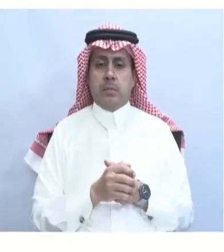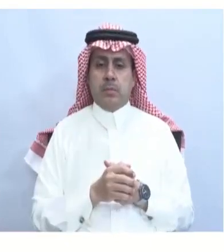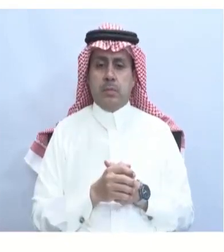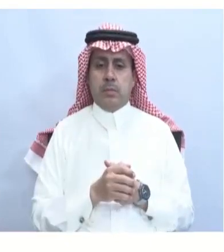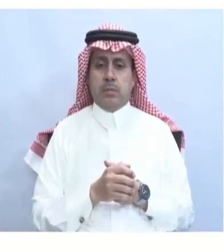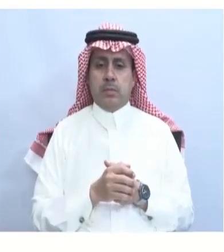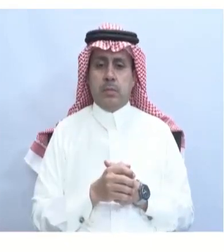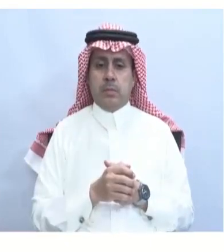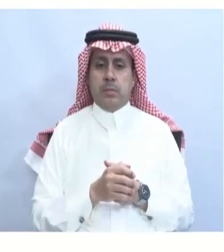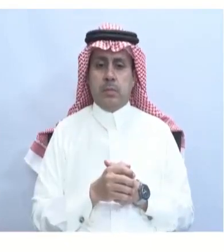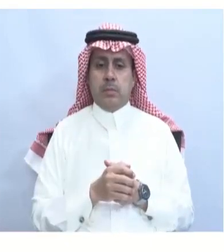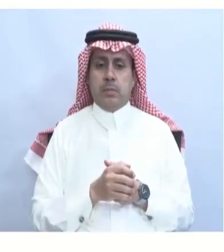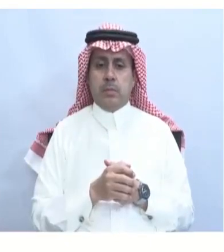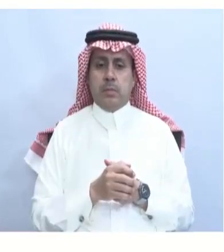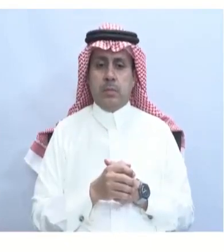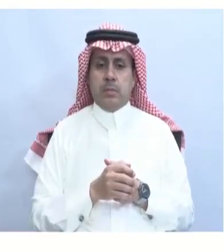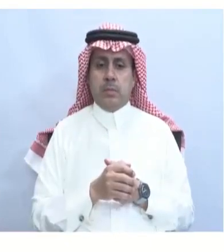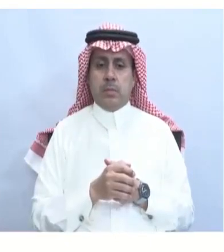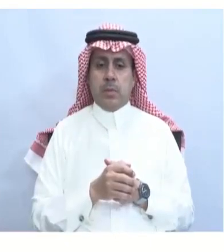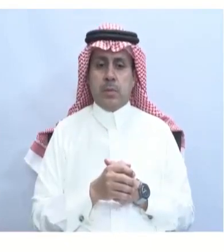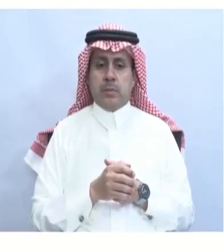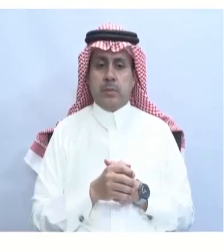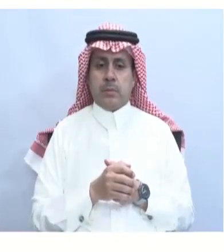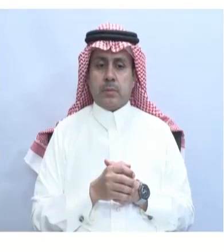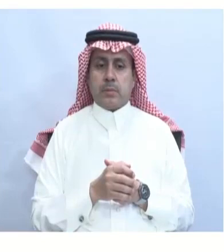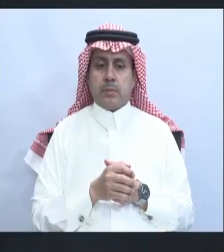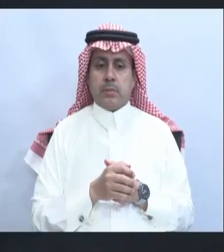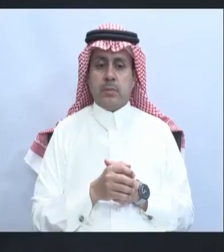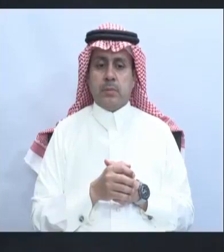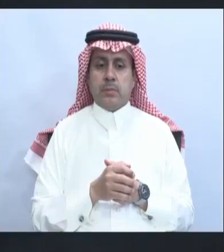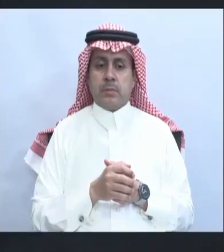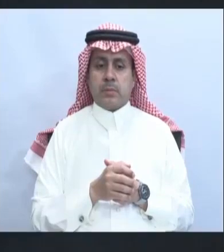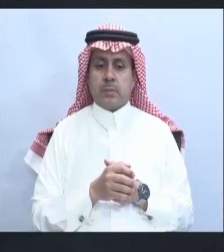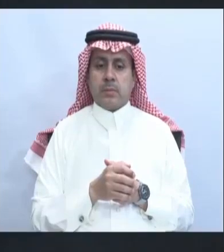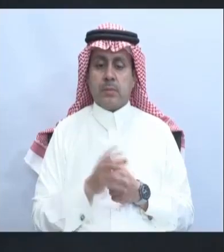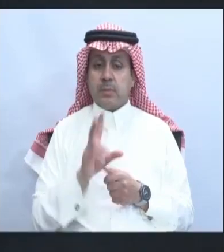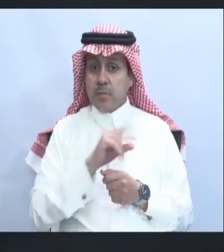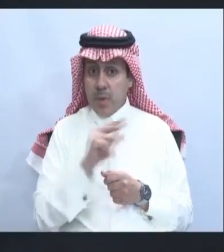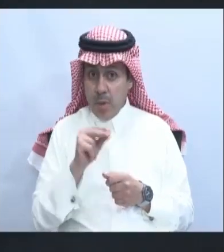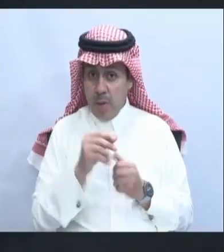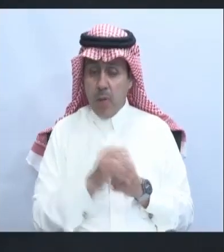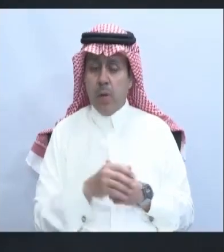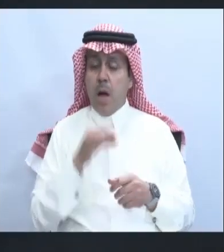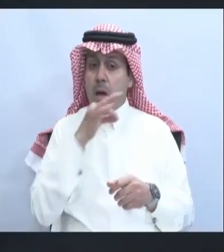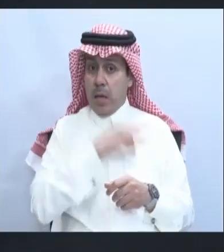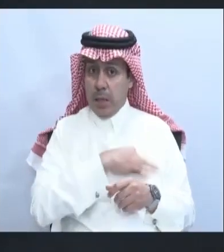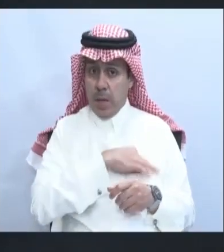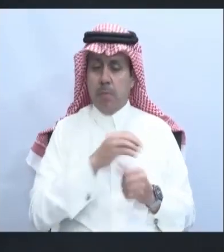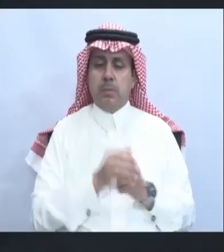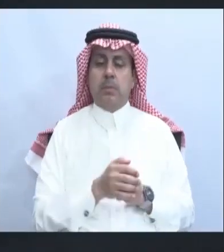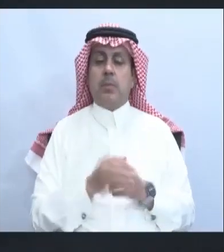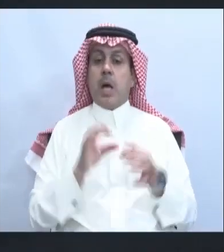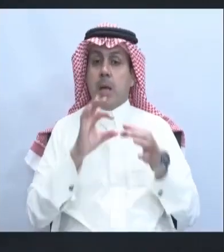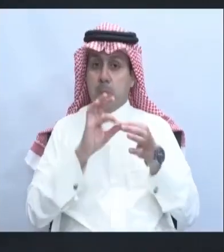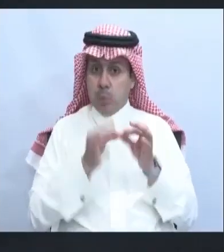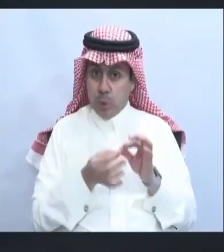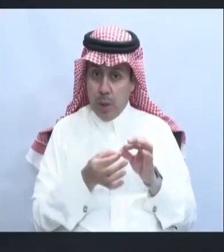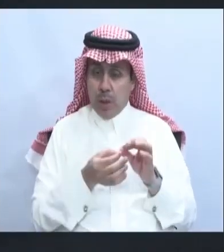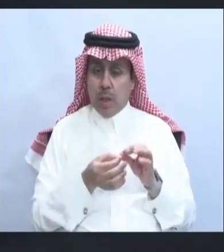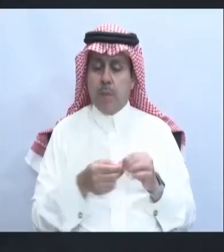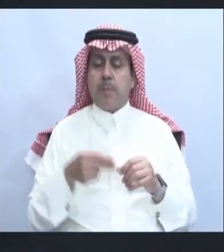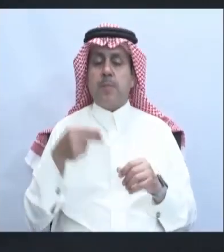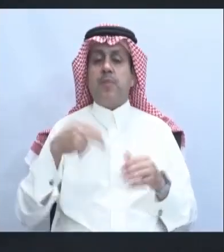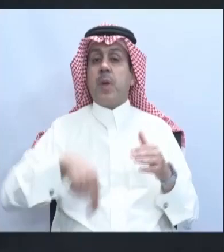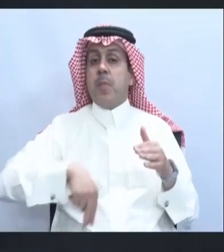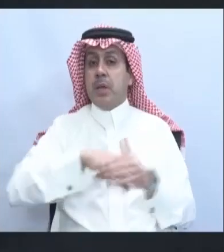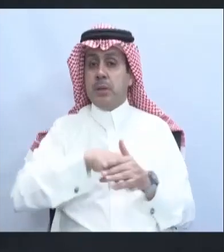بالزواج لهذه المعتده اذا هذه ايها الطلاب والطالبات ابرز الحكم المتعلقه بالعداد